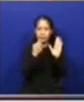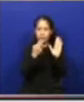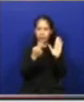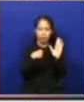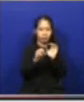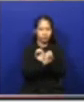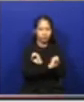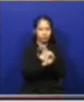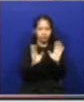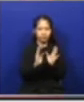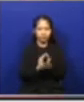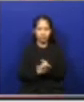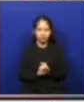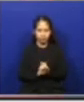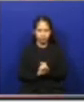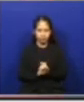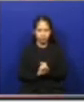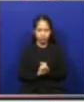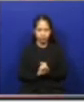เขียนไว้ชัดเจนค่ะ